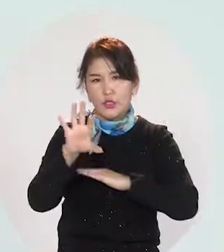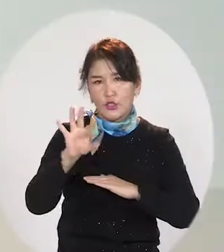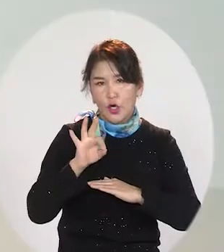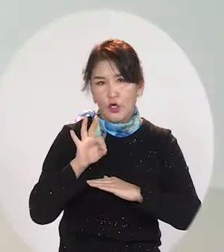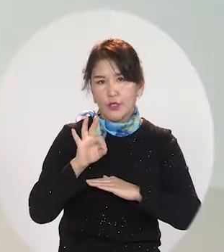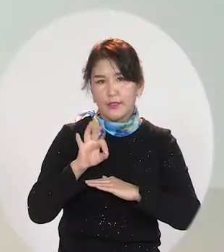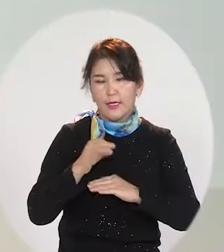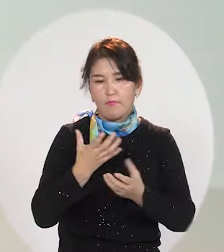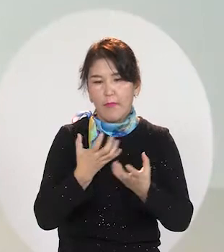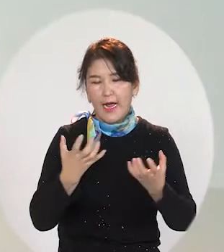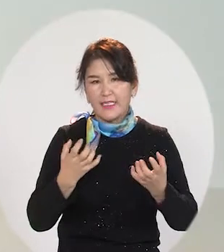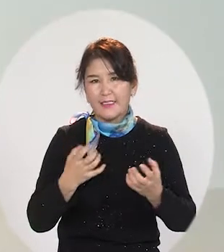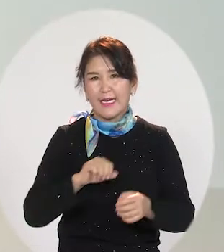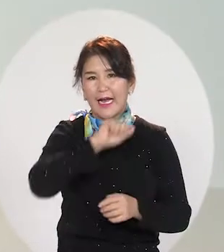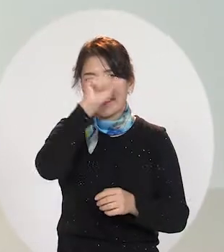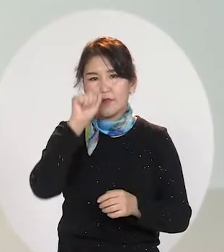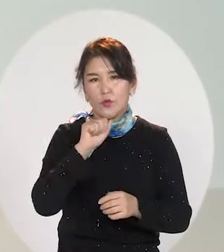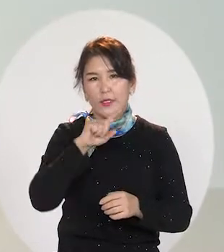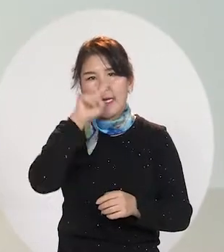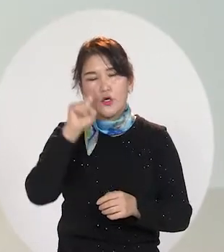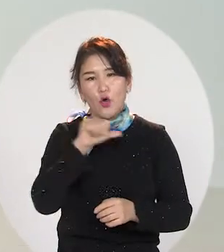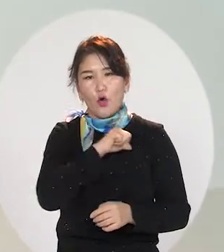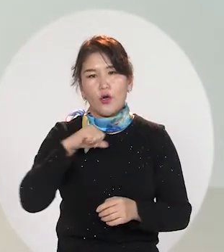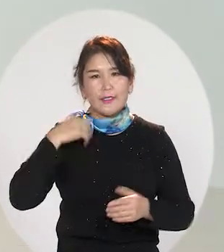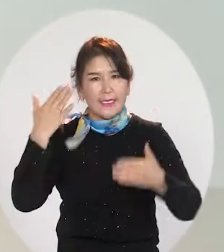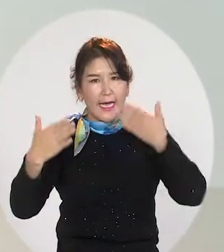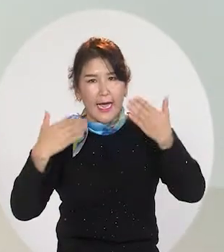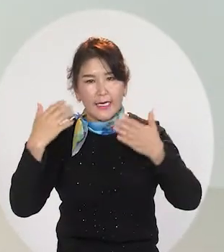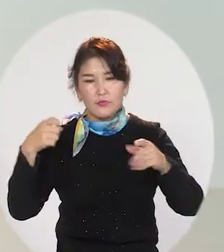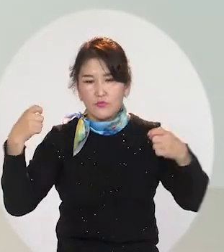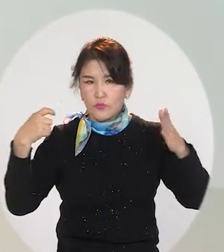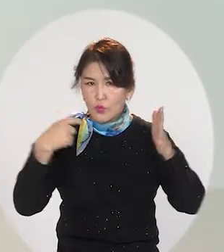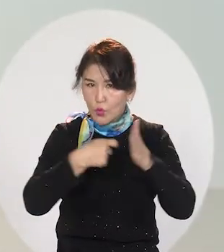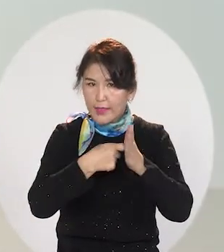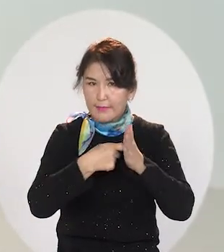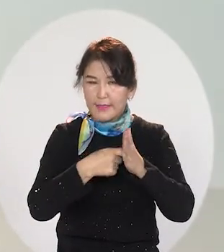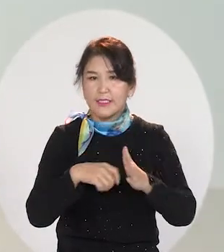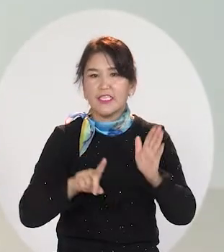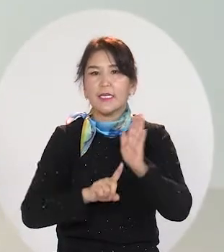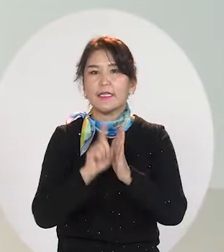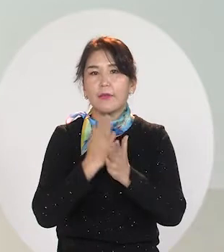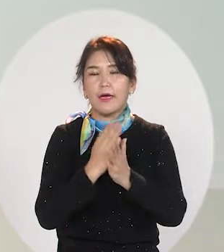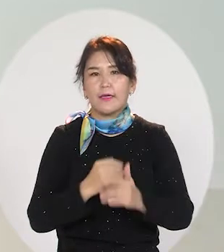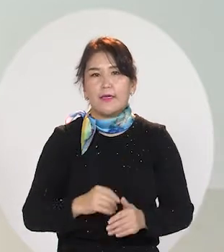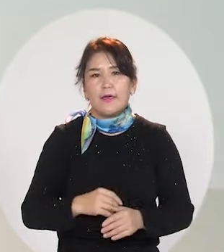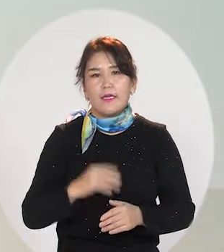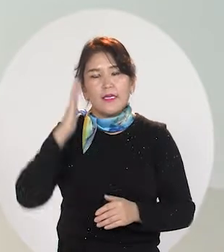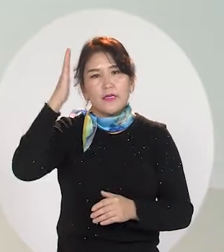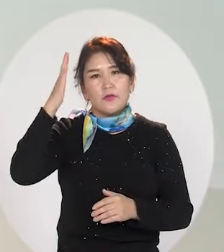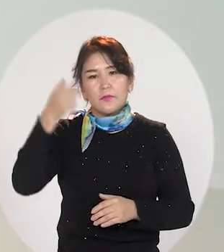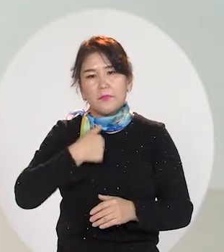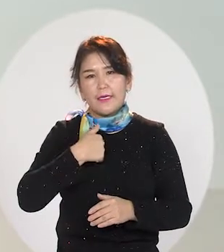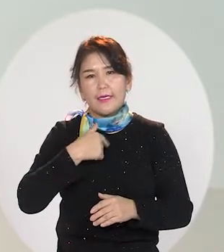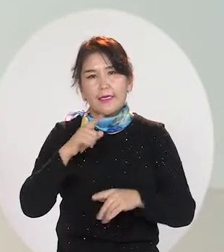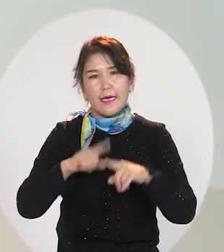олон асуултуудыг өөрөөсөө асуун, хайн, ирнэ. Тэгээ тулгамддаг. Яг би том болоод хэм болох юм, ямар мэрэгжил надад илүү